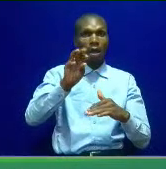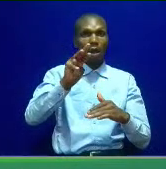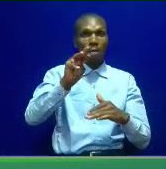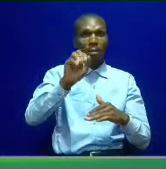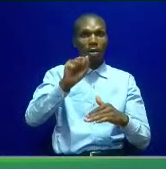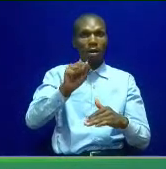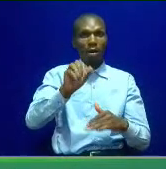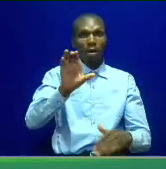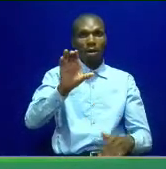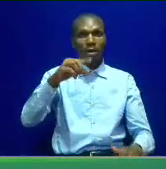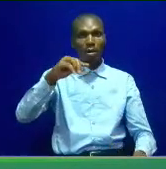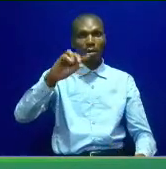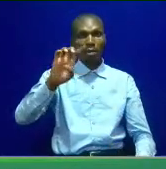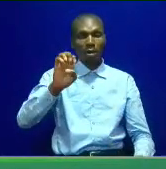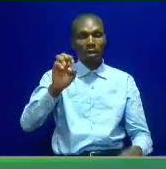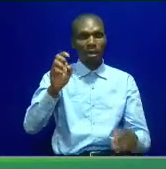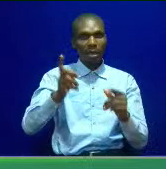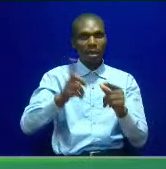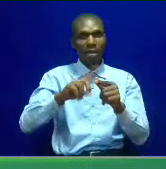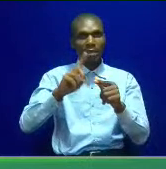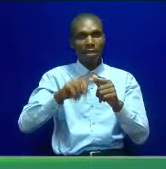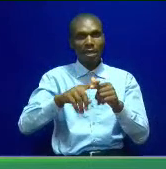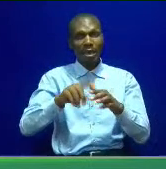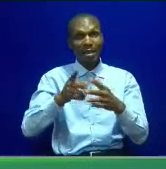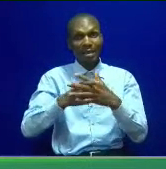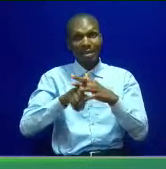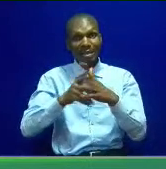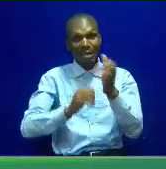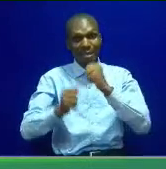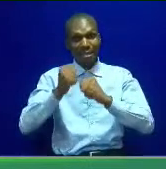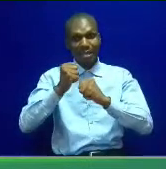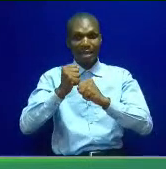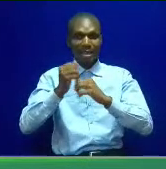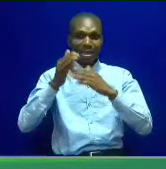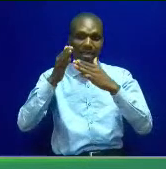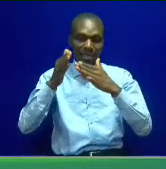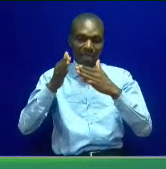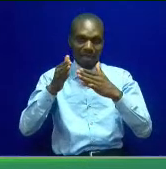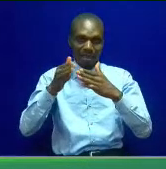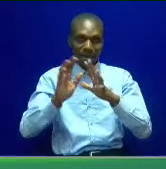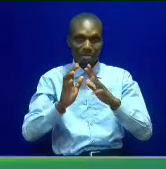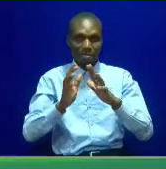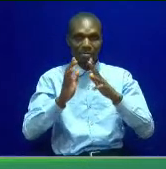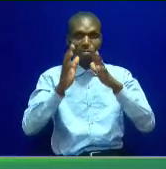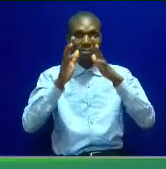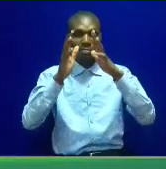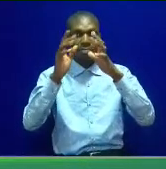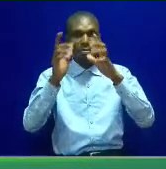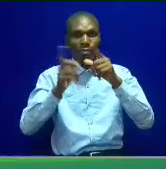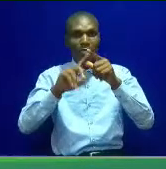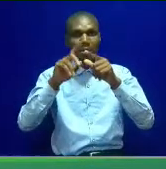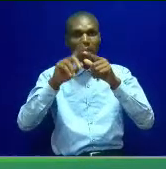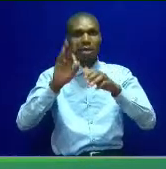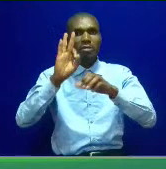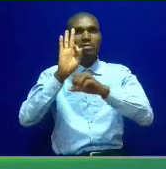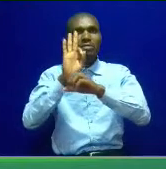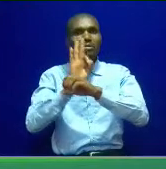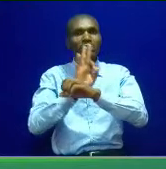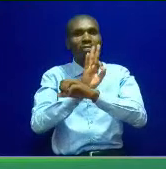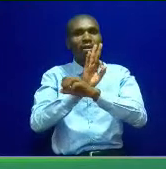ya Kenyanya Stadium abu asibago chago chakira omwaka omuyene sherehe nomoye gabwe birengo